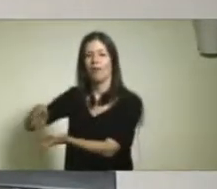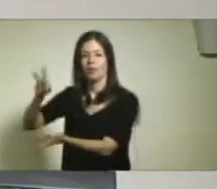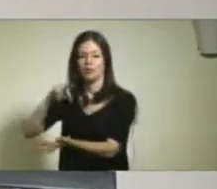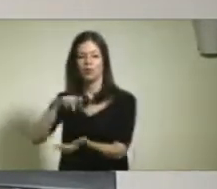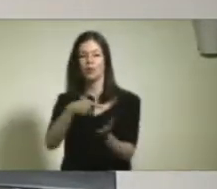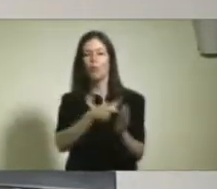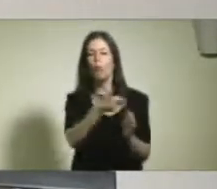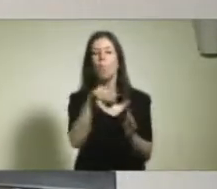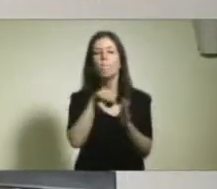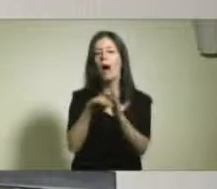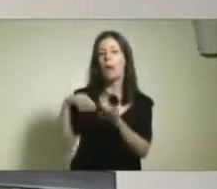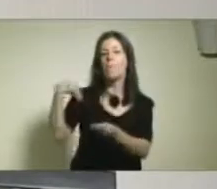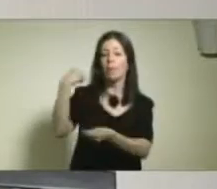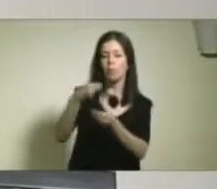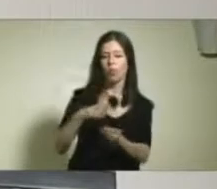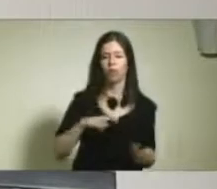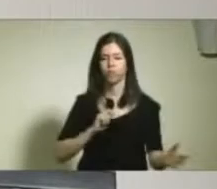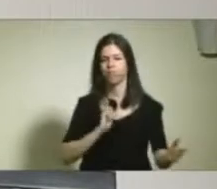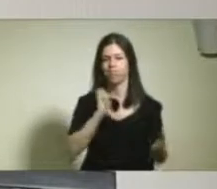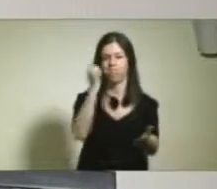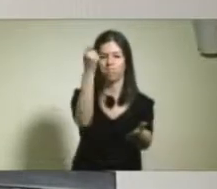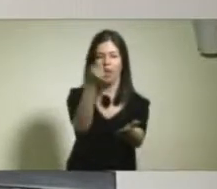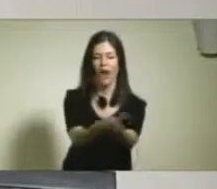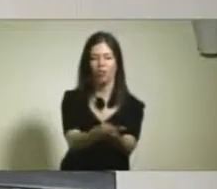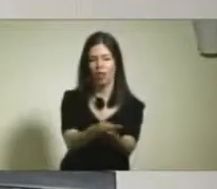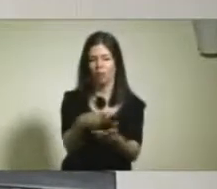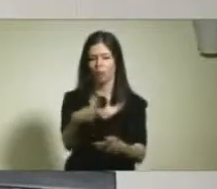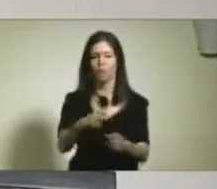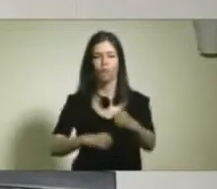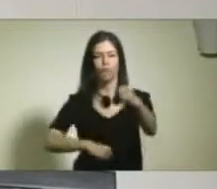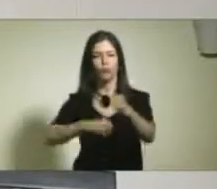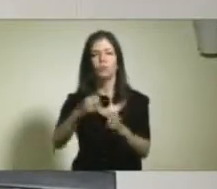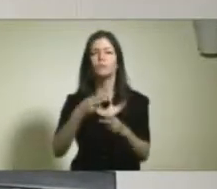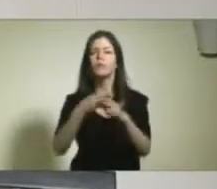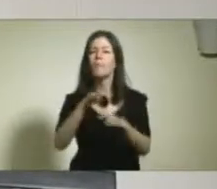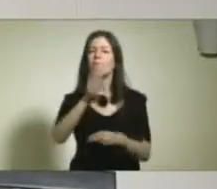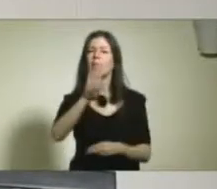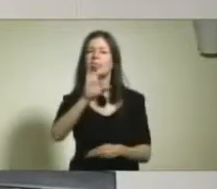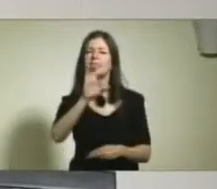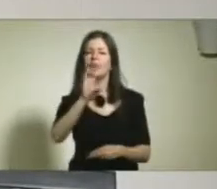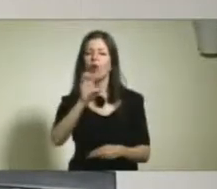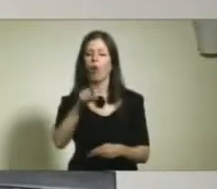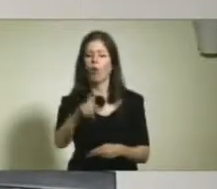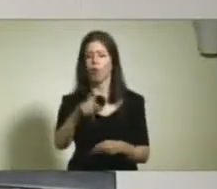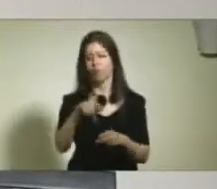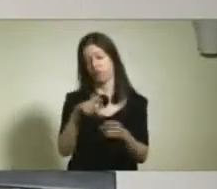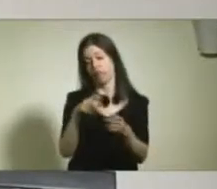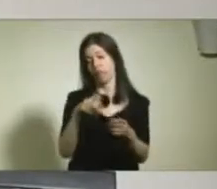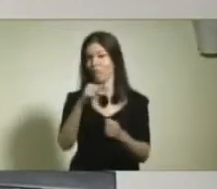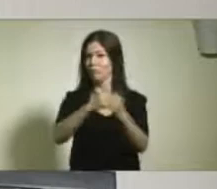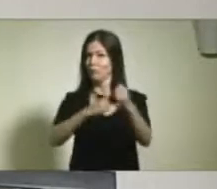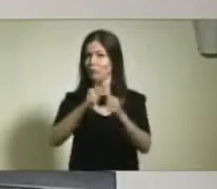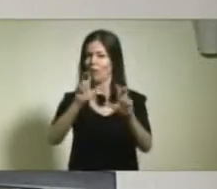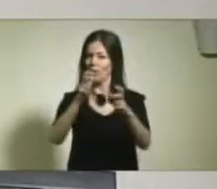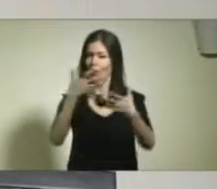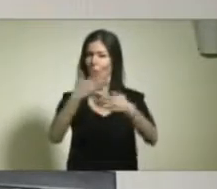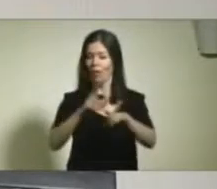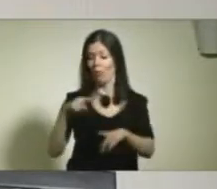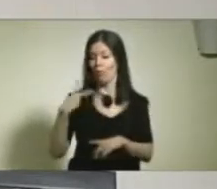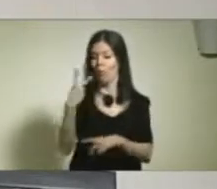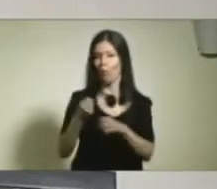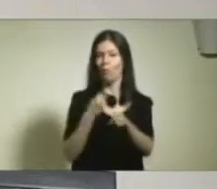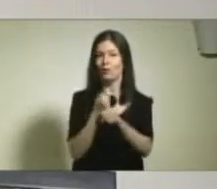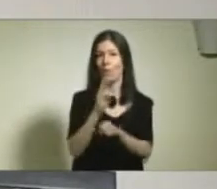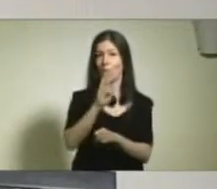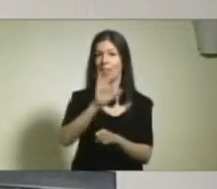banque patrimoniale pour l'infrastructure et pour l'informatique, la BCE. Et ça fait 2 ans. Donc c'est en train de monter en puissance, mais on n'a encore